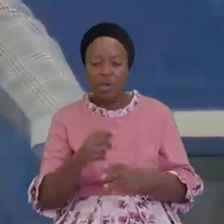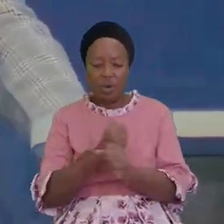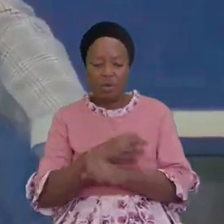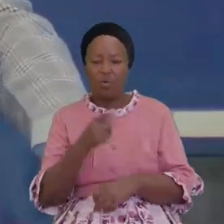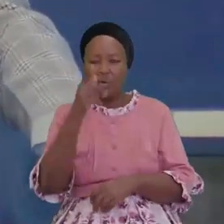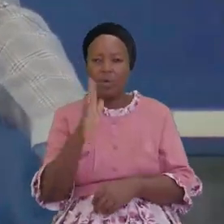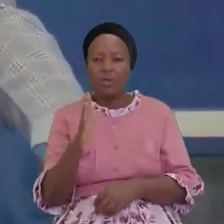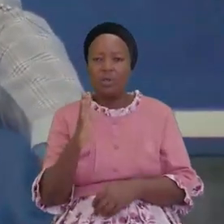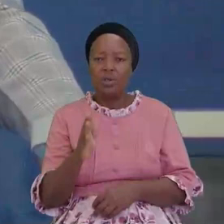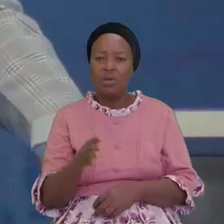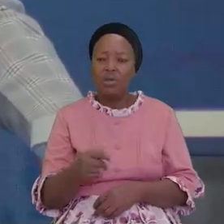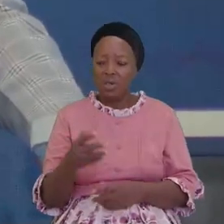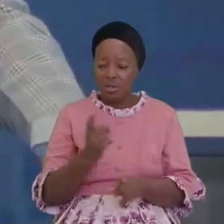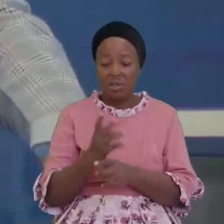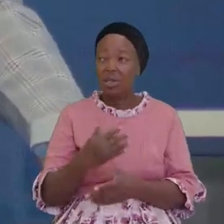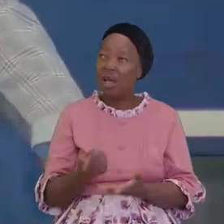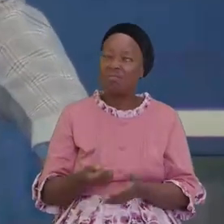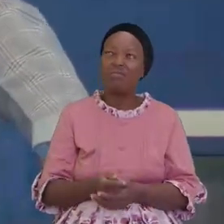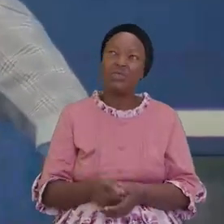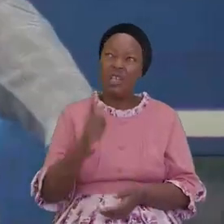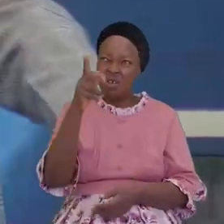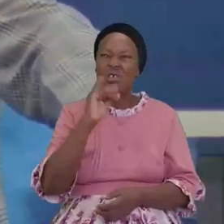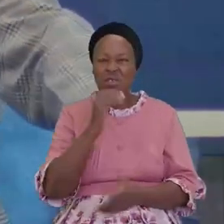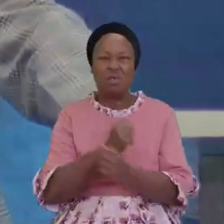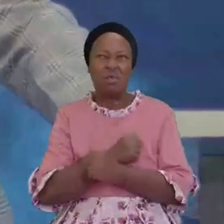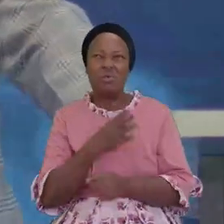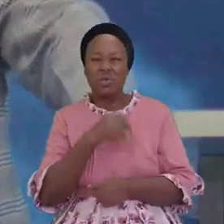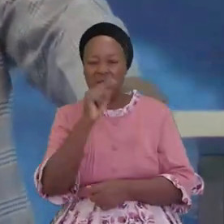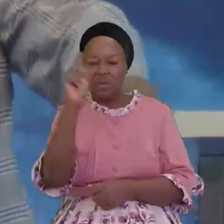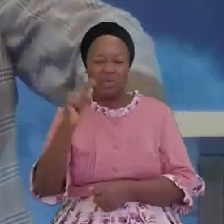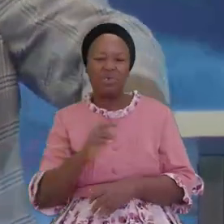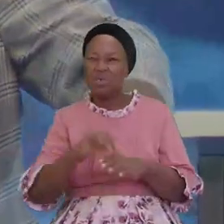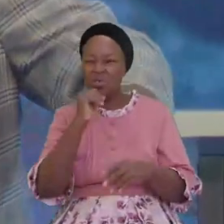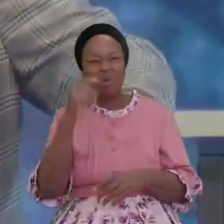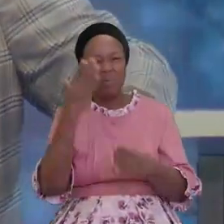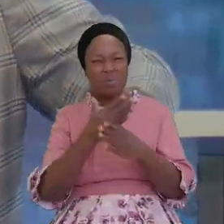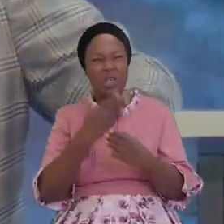et qui présume sur l'amour de Dieu. Dieu amour.